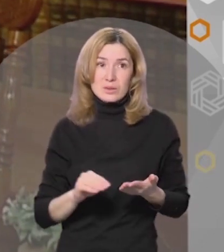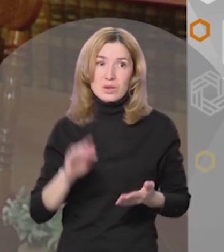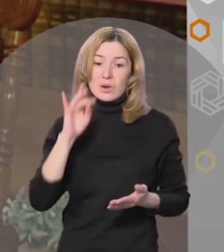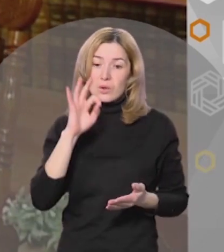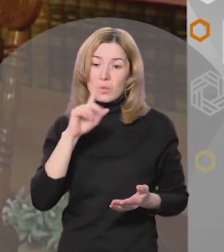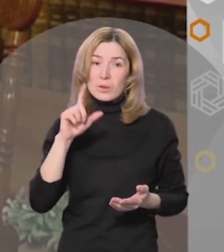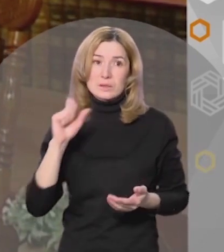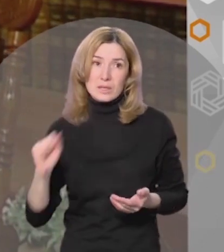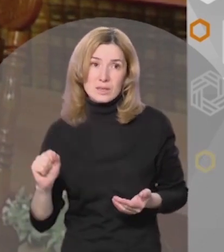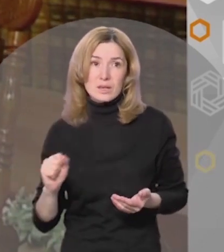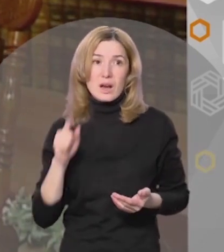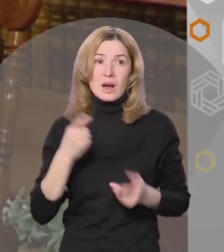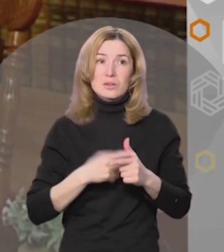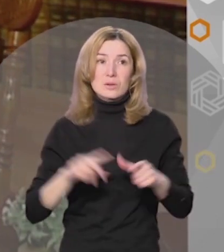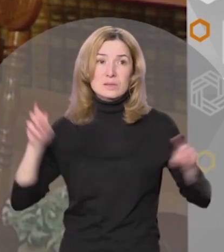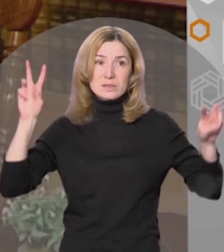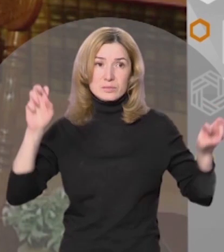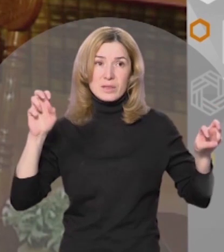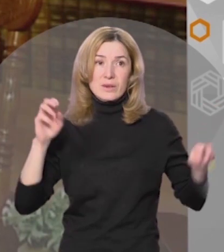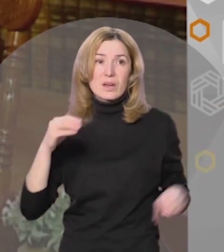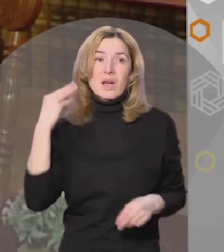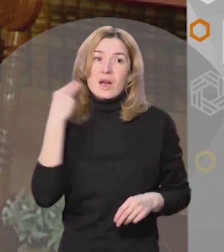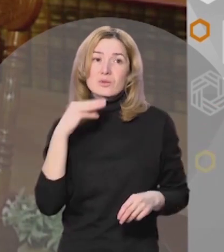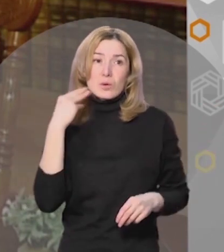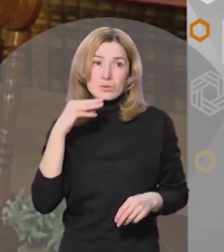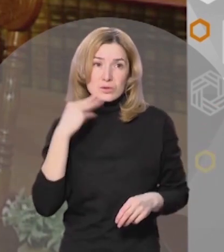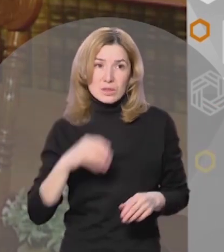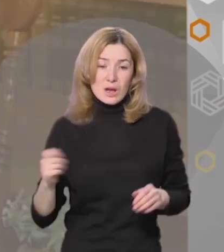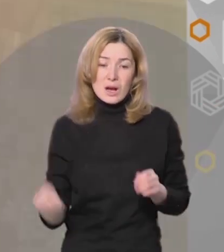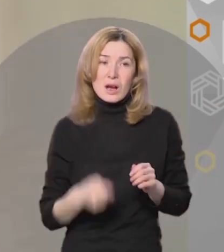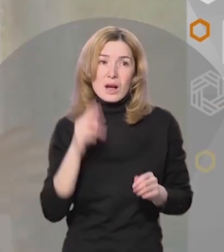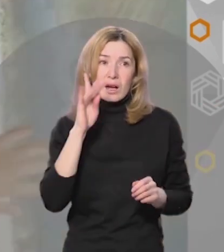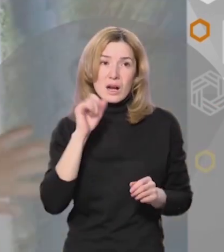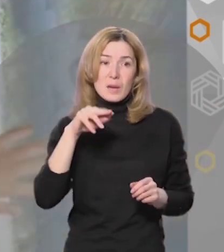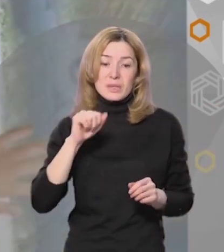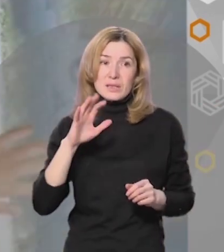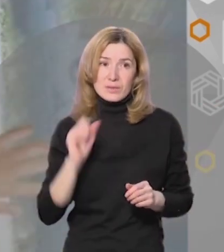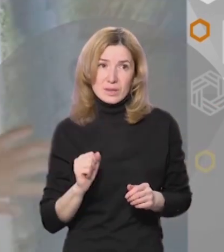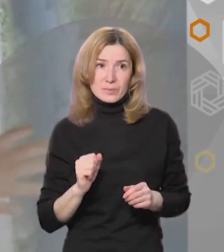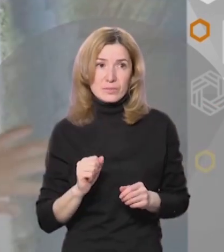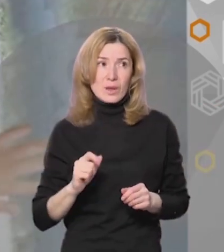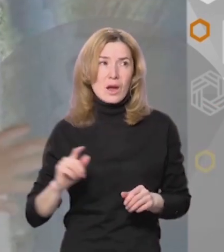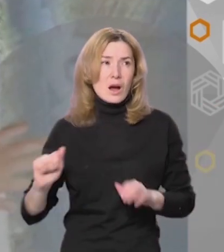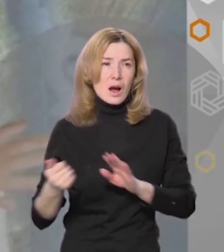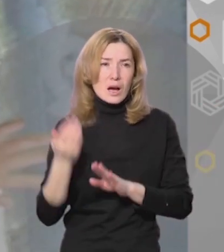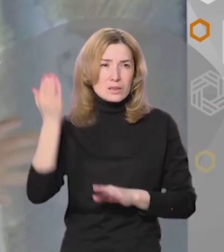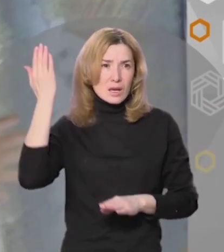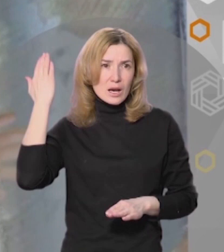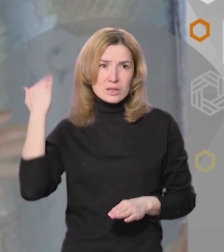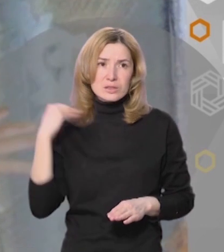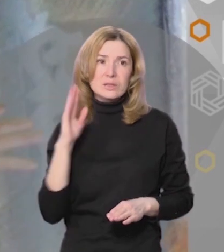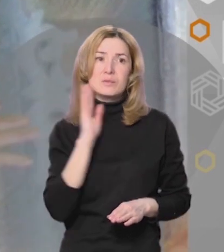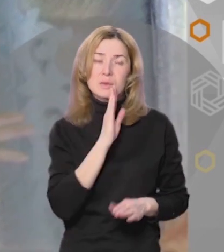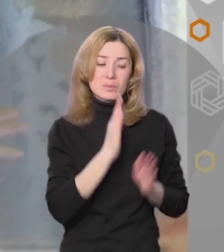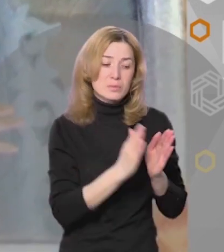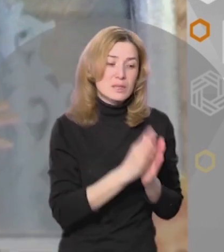Розы Хуснутдиновой, которая называется «Крапивная тетушка». Однажды мама